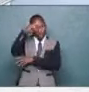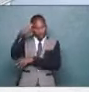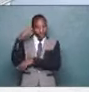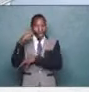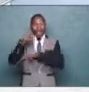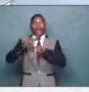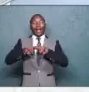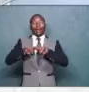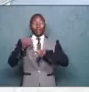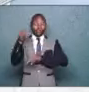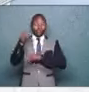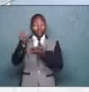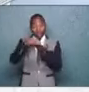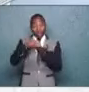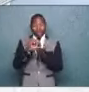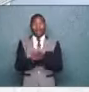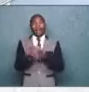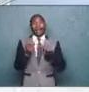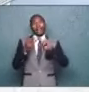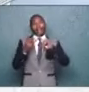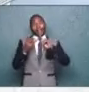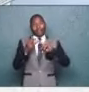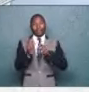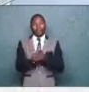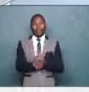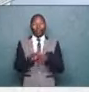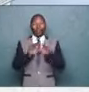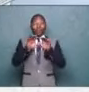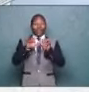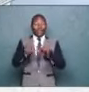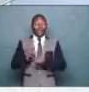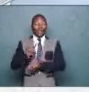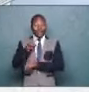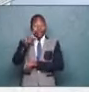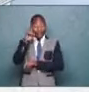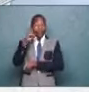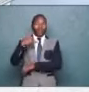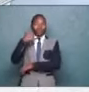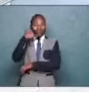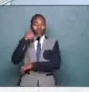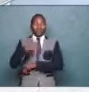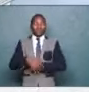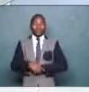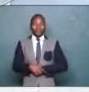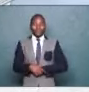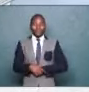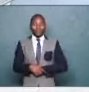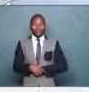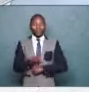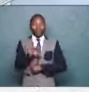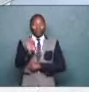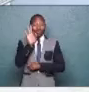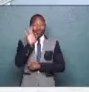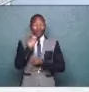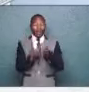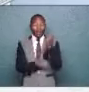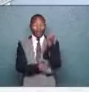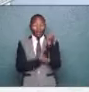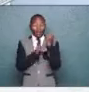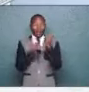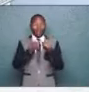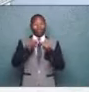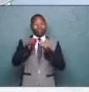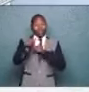otentha akhalemo. Chachitatu, kupezeka kwa network ya foni za m'manja posankha maboma omwe